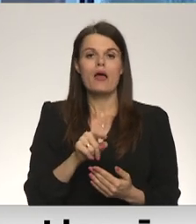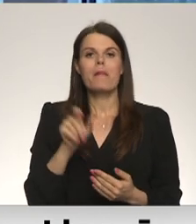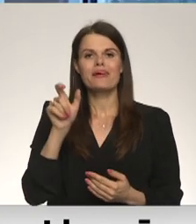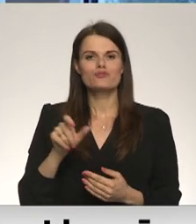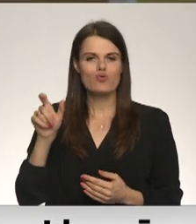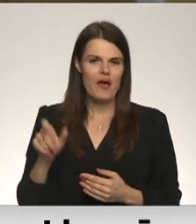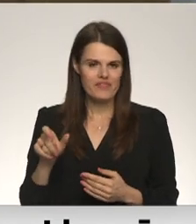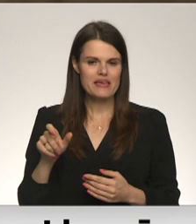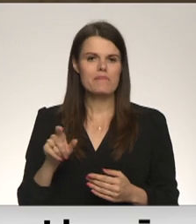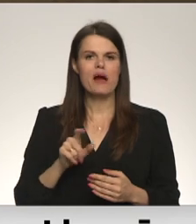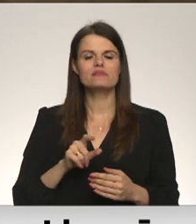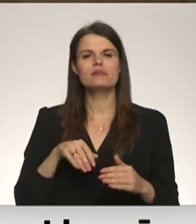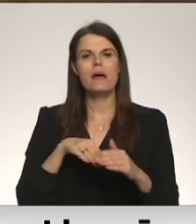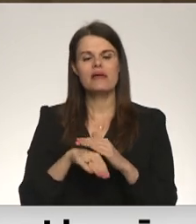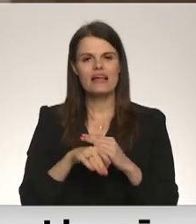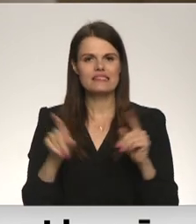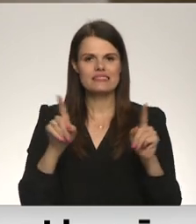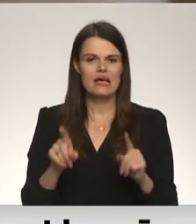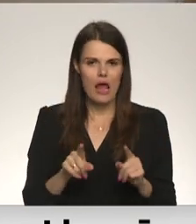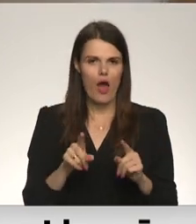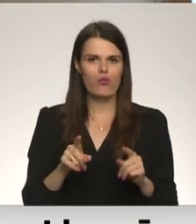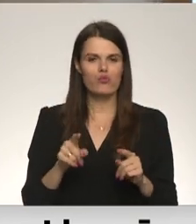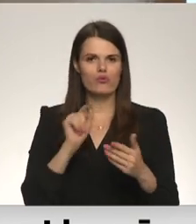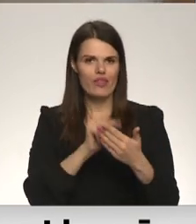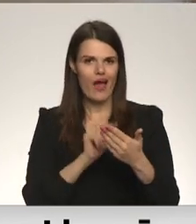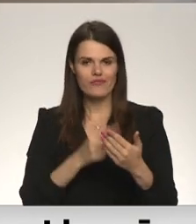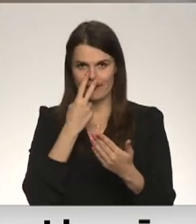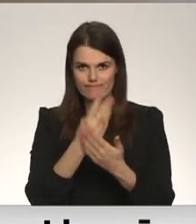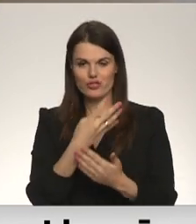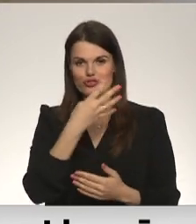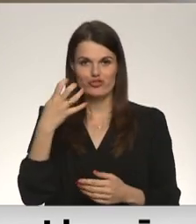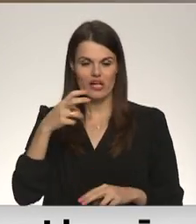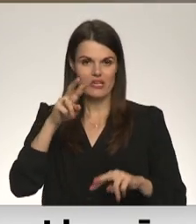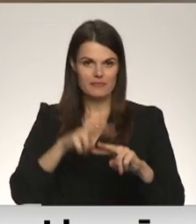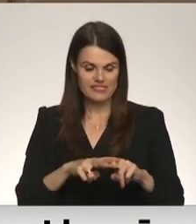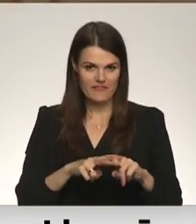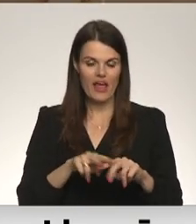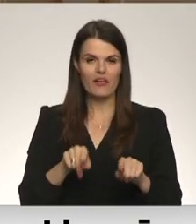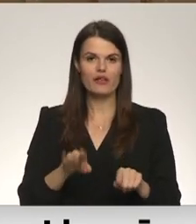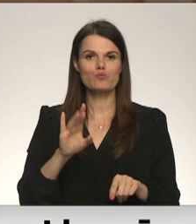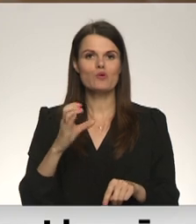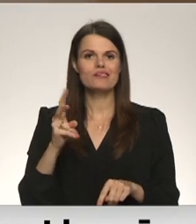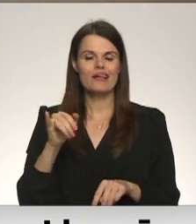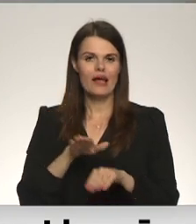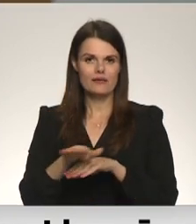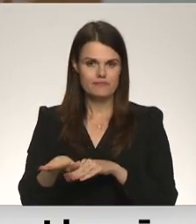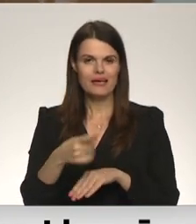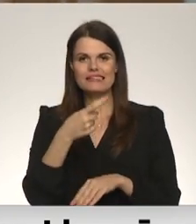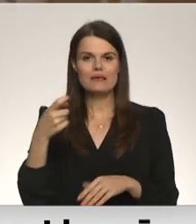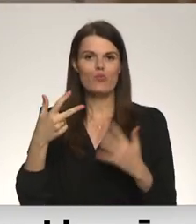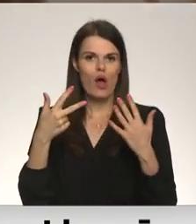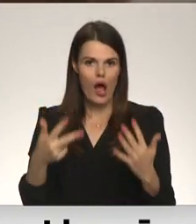un migrācijas lietu pārvaldes dati, pašlaik no 400 vietām Muciniekos aizpildītas ir